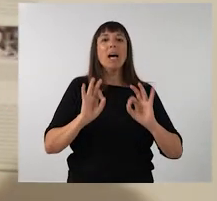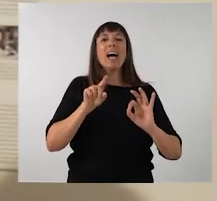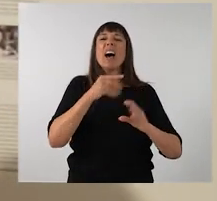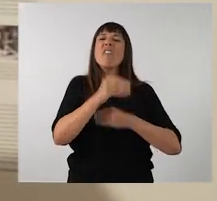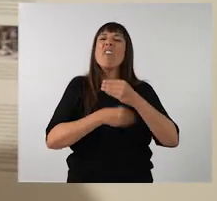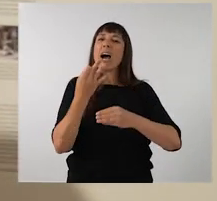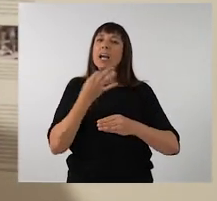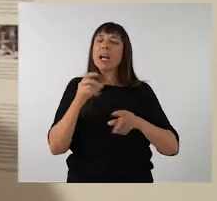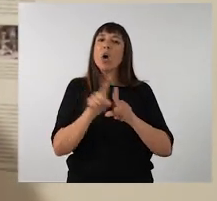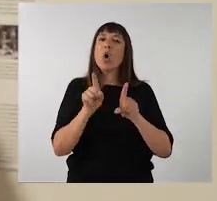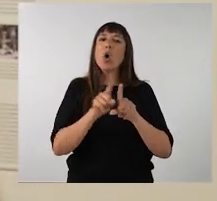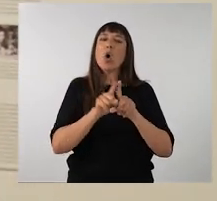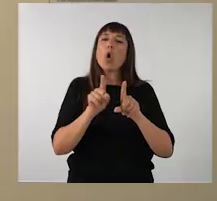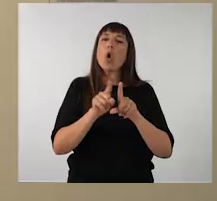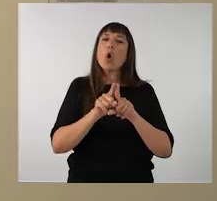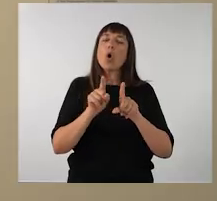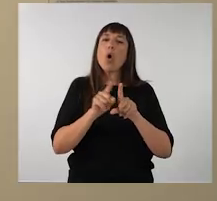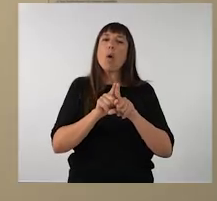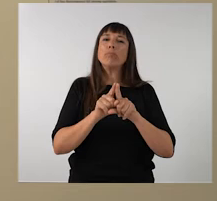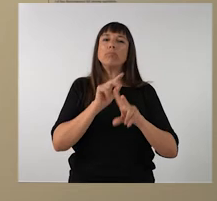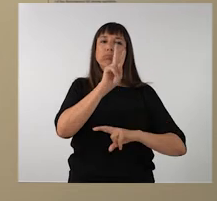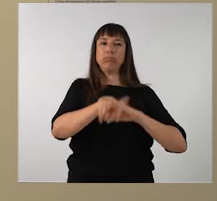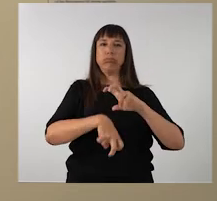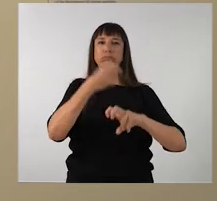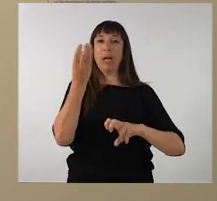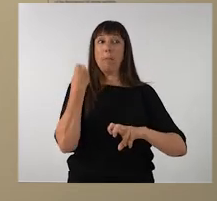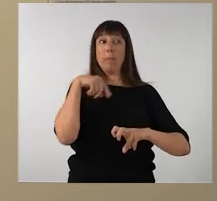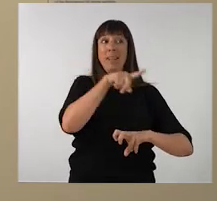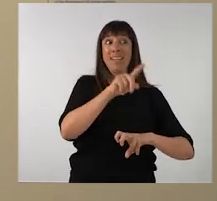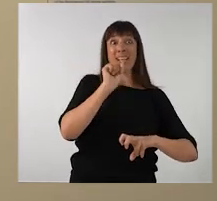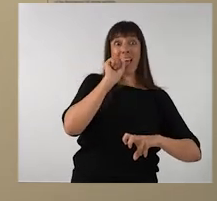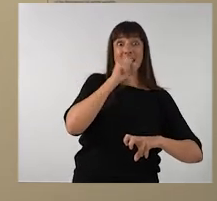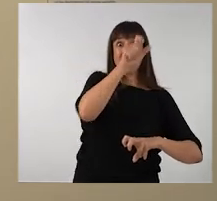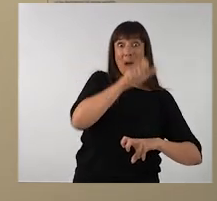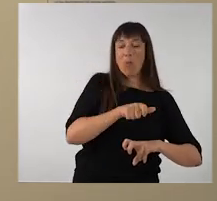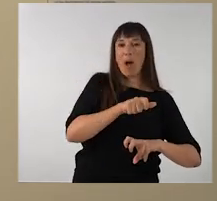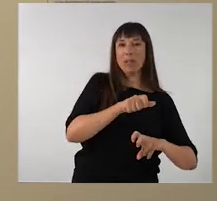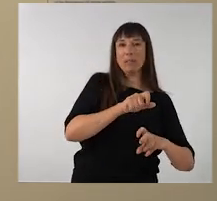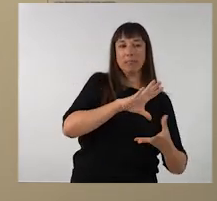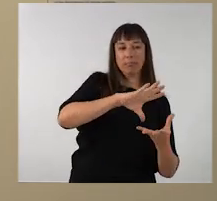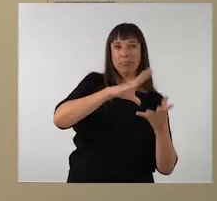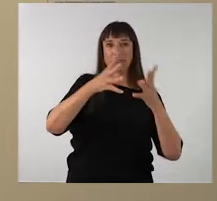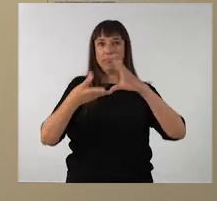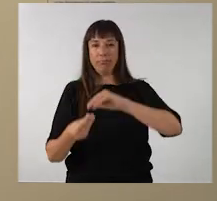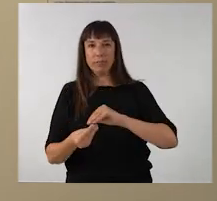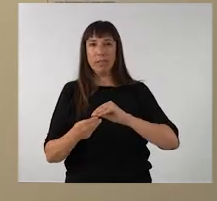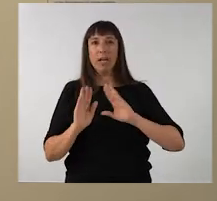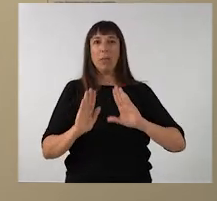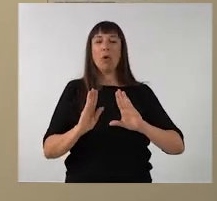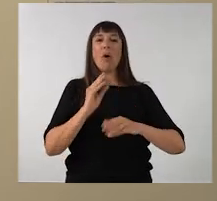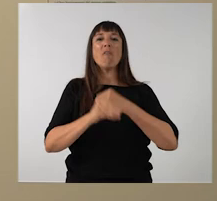profunditat, va ser fer una mena de reenactment o de reinterpretació d'aquesta performance, i ho va fer